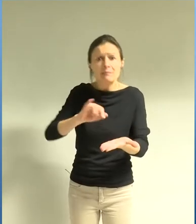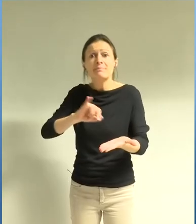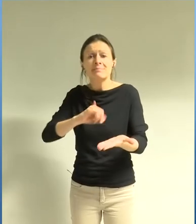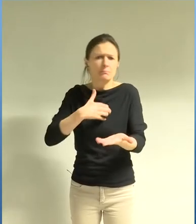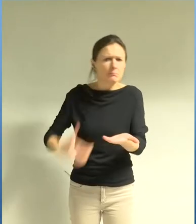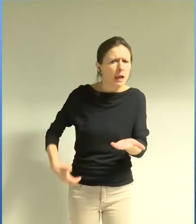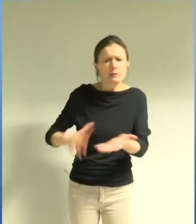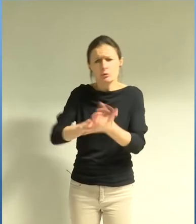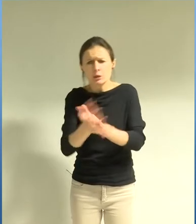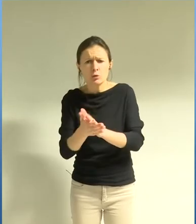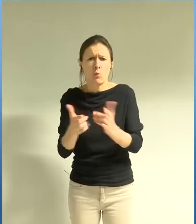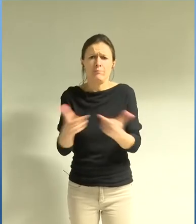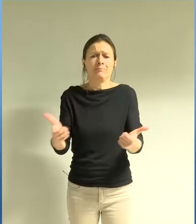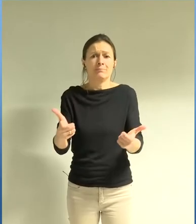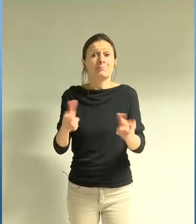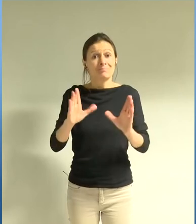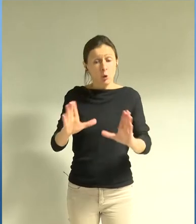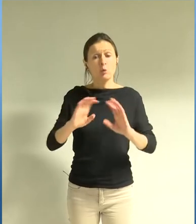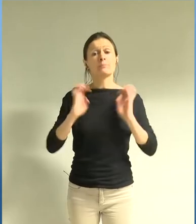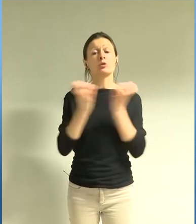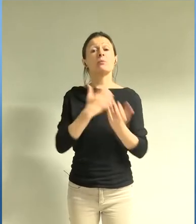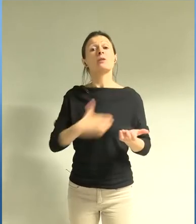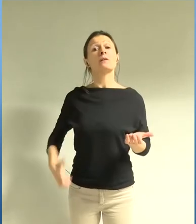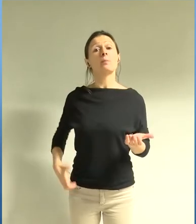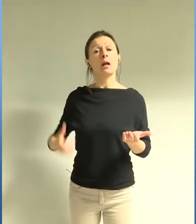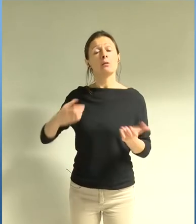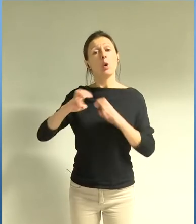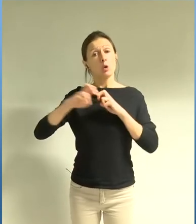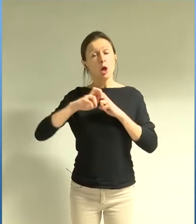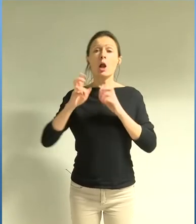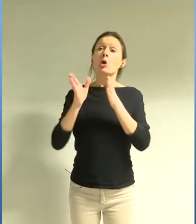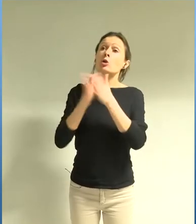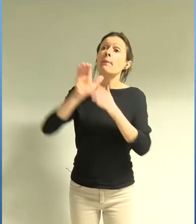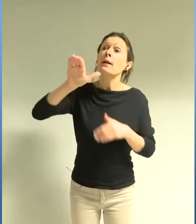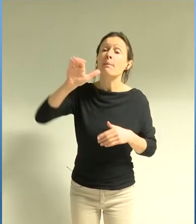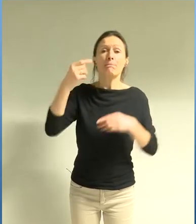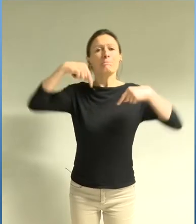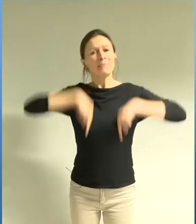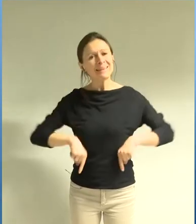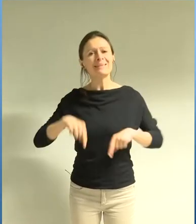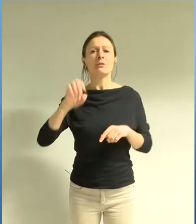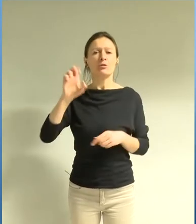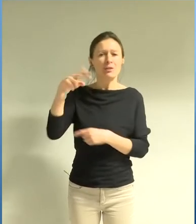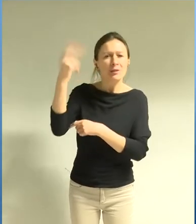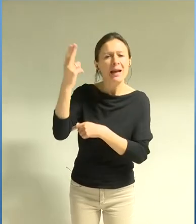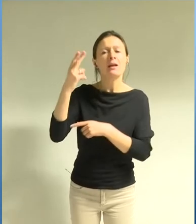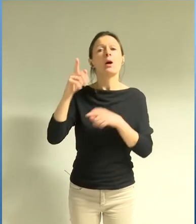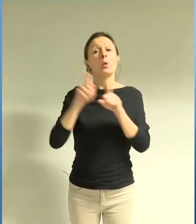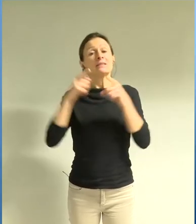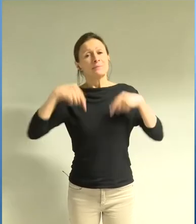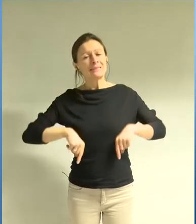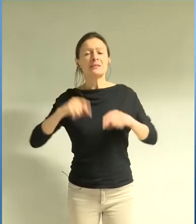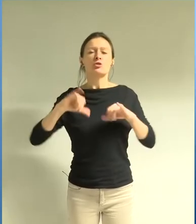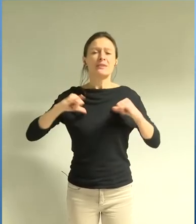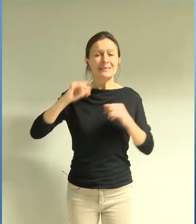aussi le conseil municipal de grenoble demande au ministre de l'éducation nationale de la jeunesse et des sports ainsi qu'à l'inspectrice